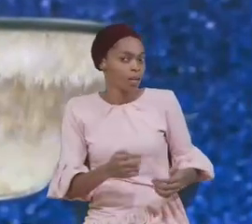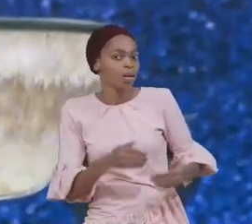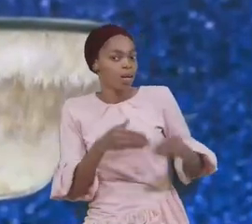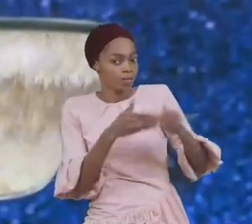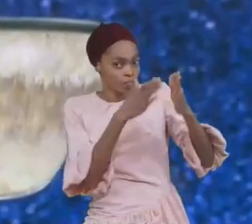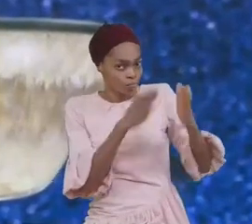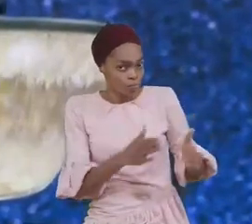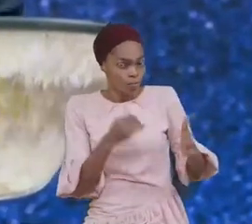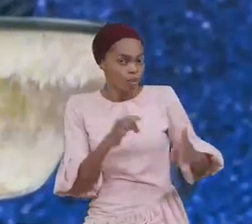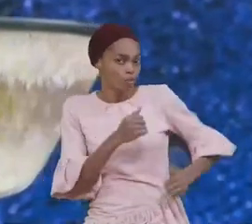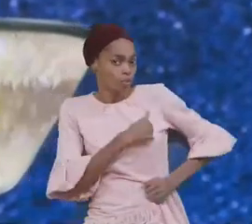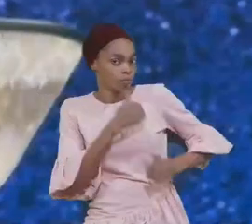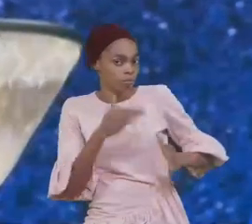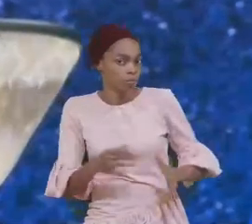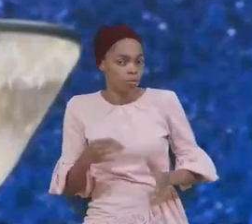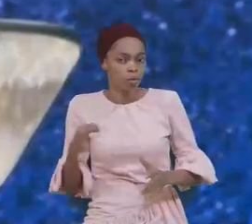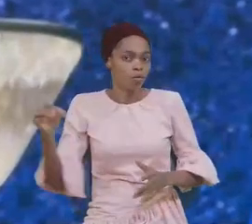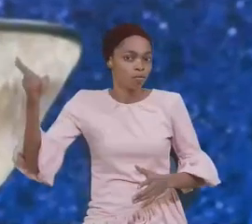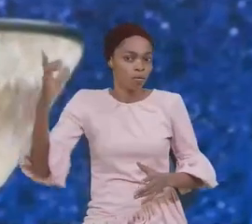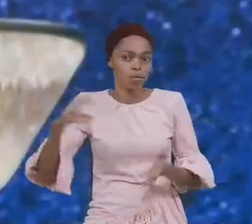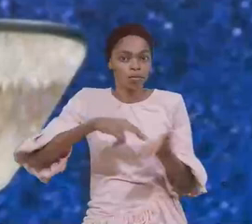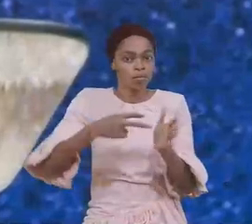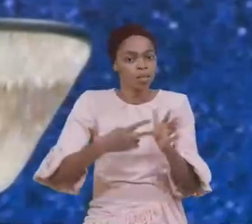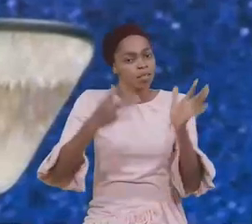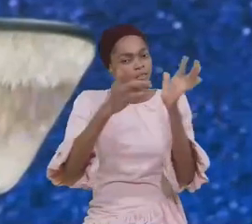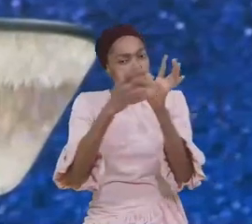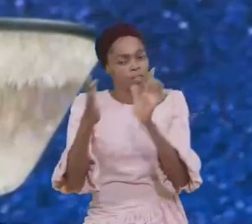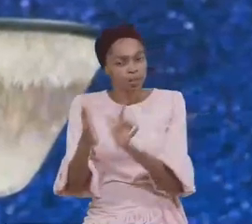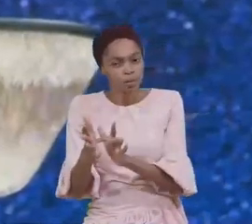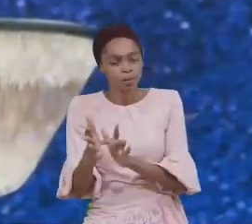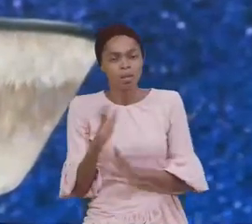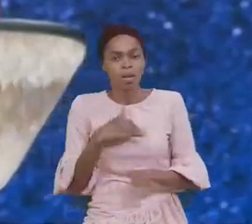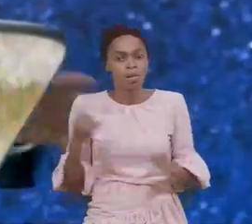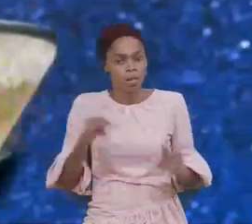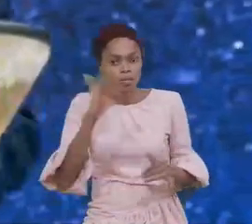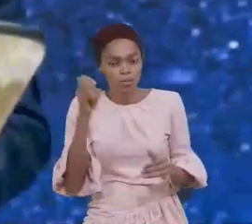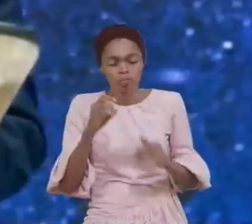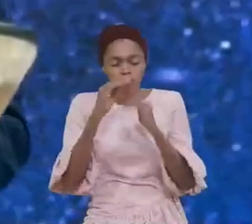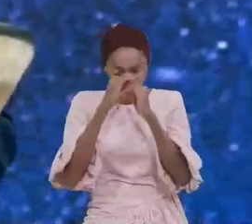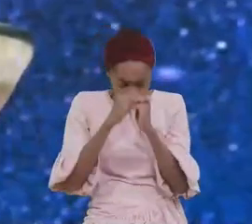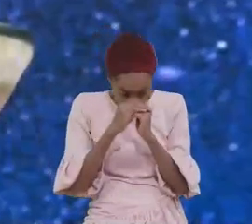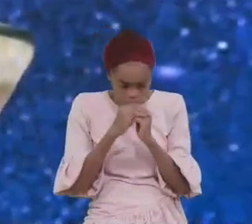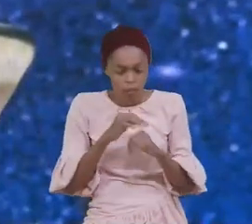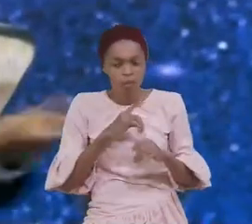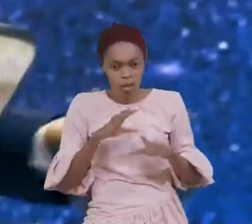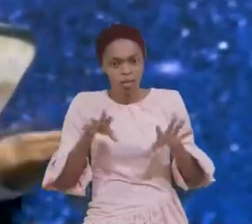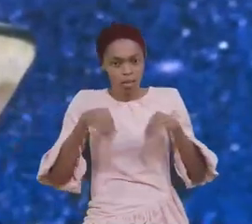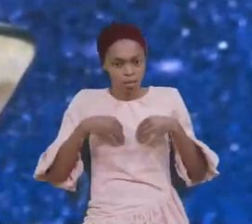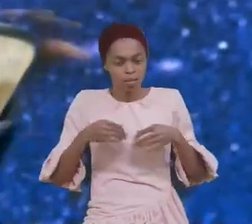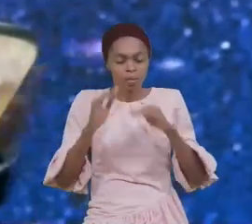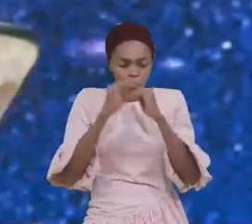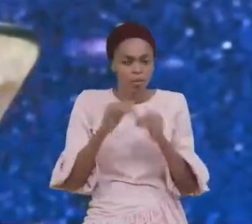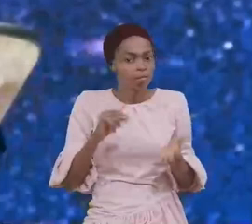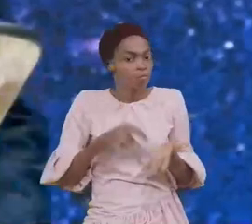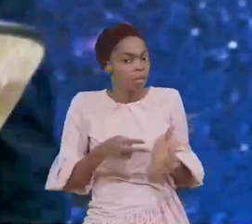pas dit à Josué, non, tu ne peux pas faire ça. Il a accepté l'adoration. C'est pourquoi nous disons que voici le chef